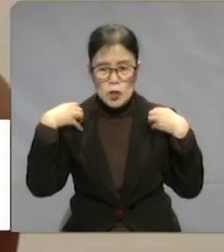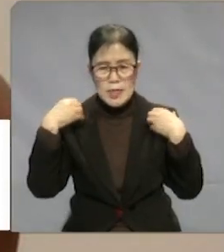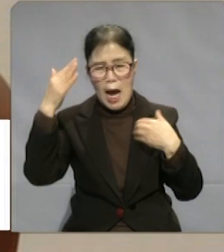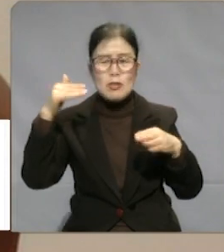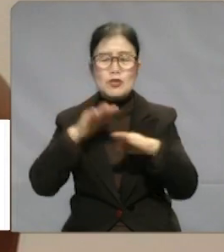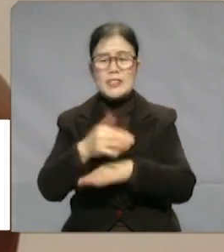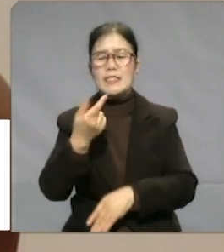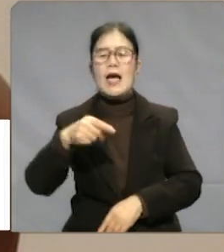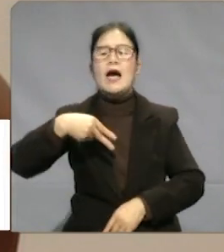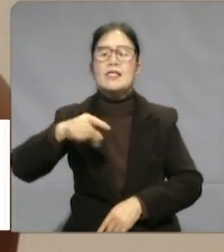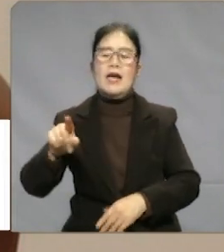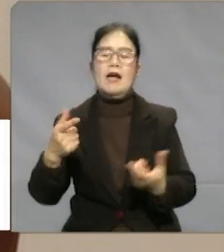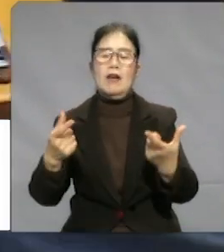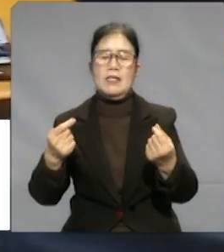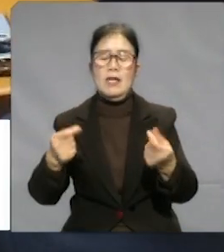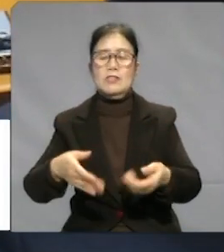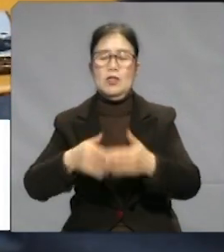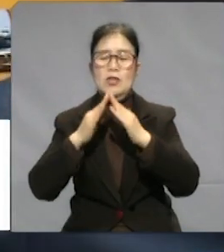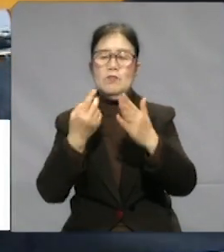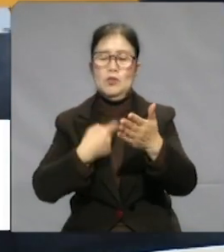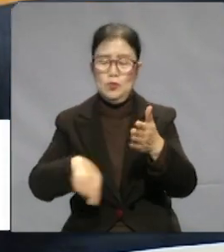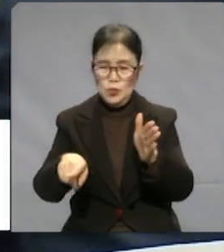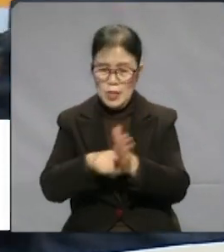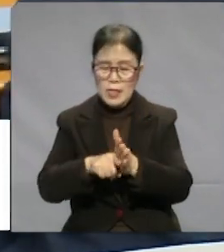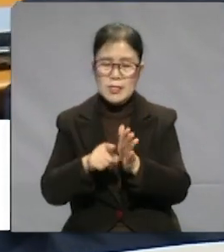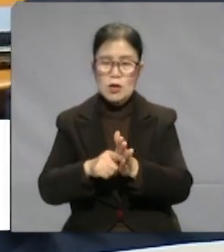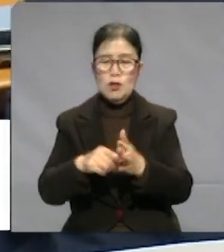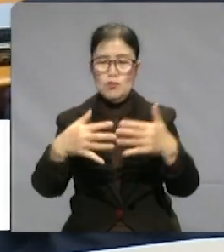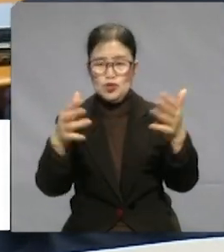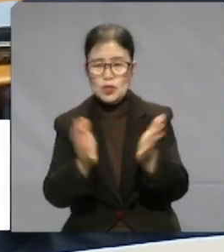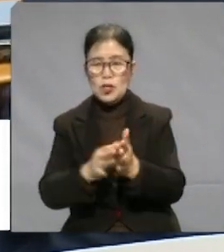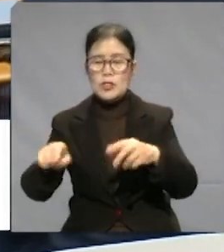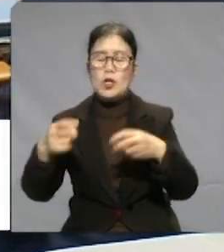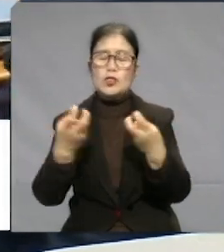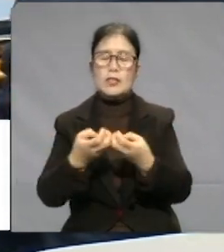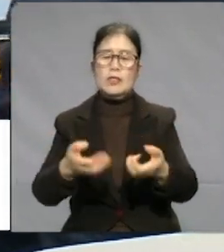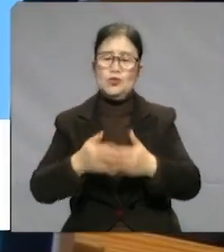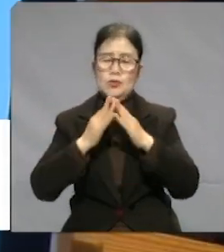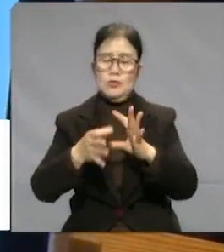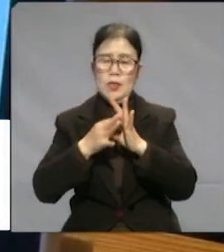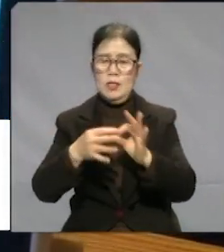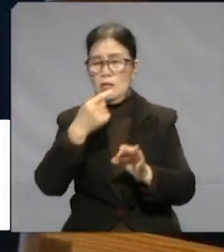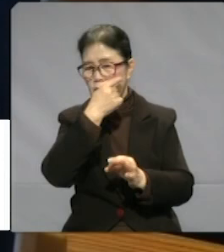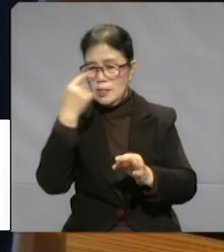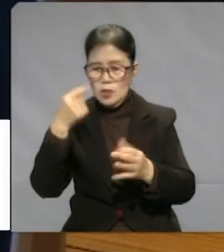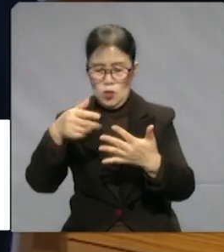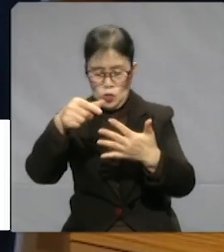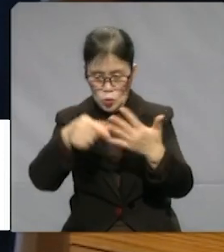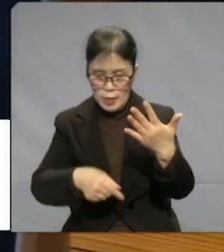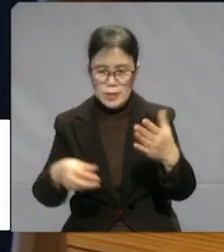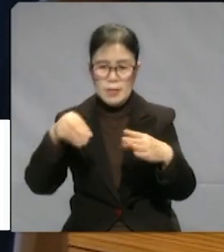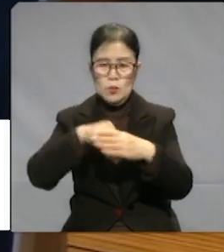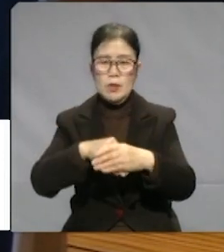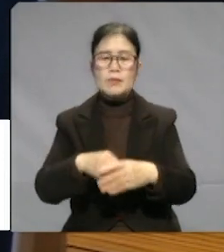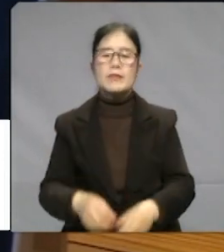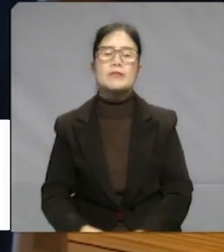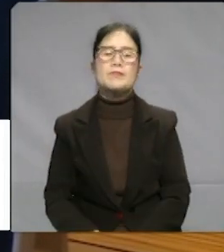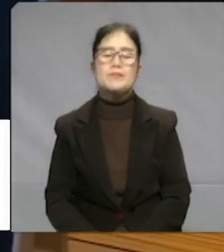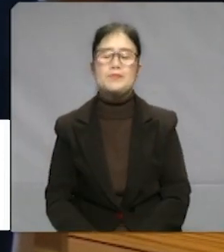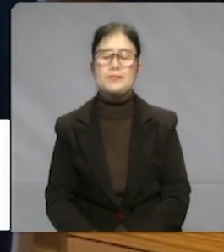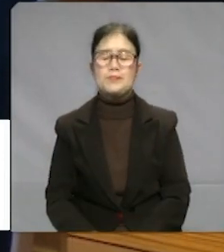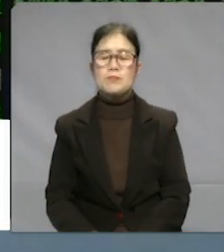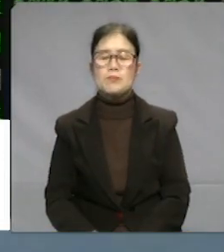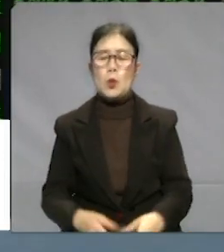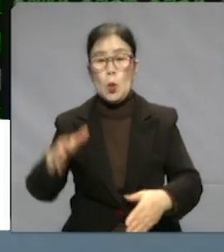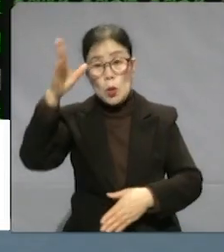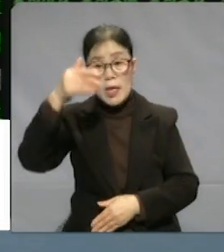불리는 우주항공청 설립을 위한 법으로 법무처 정책 수립 등 관련 근거 조항을 담고 있습니다. 함께